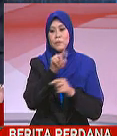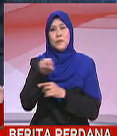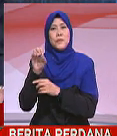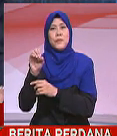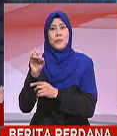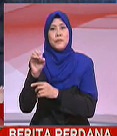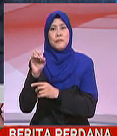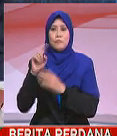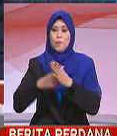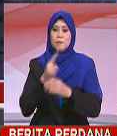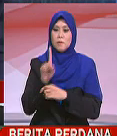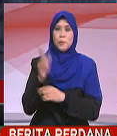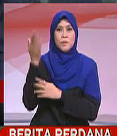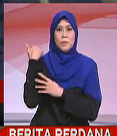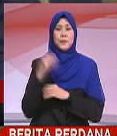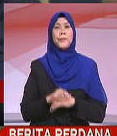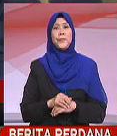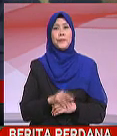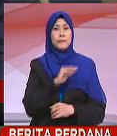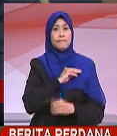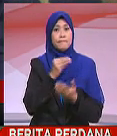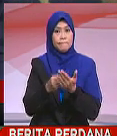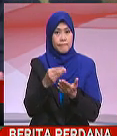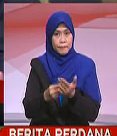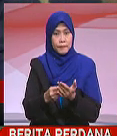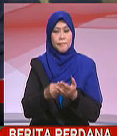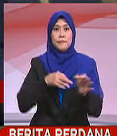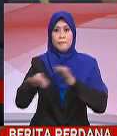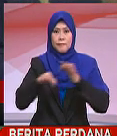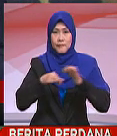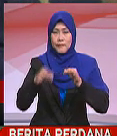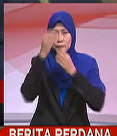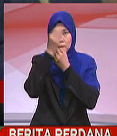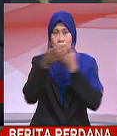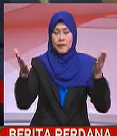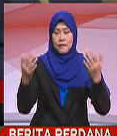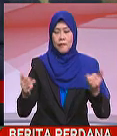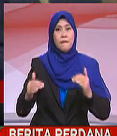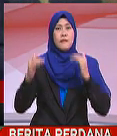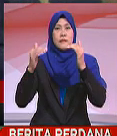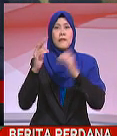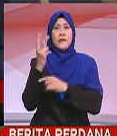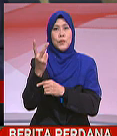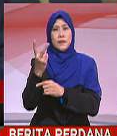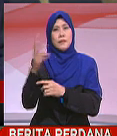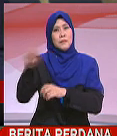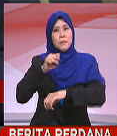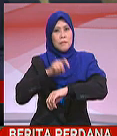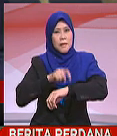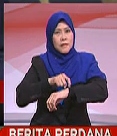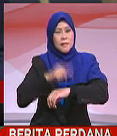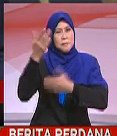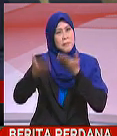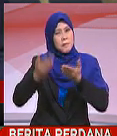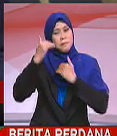Jan mereka uang anteng kuda tusri zafrul Tengku Abdul Aziz menjelaskan bayaran fase kedua itu mengambil master sekurang-kurangnya